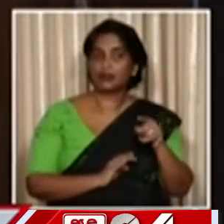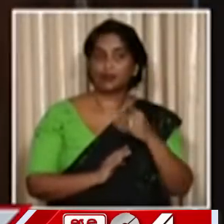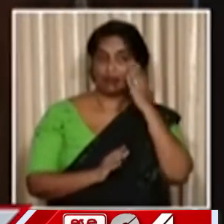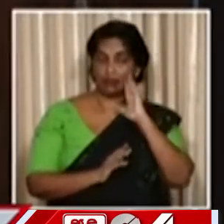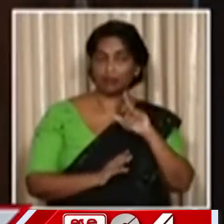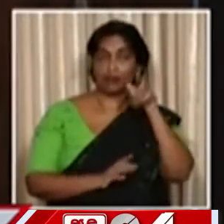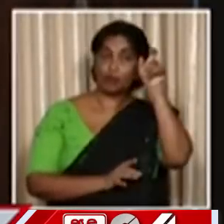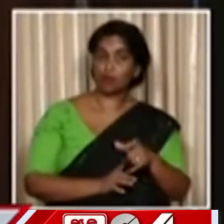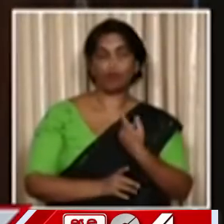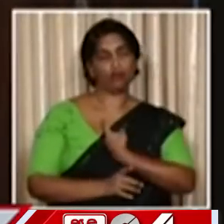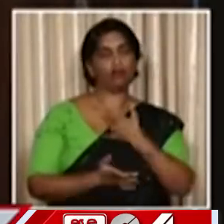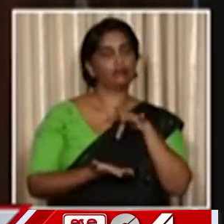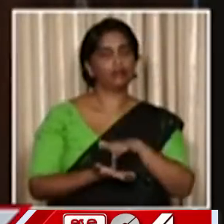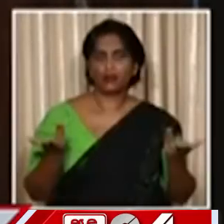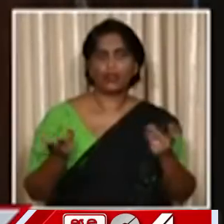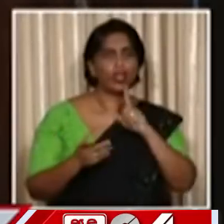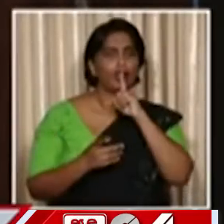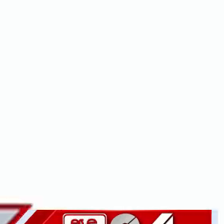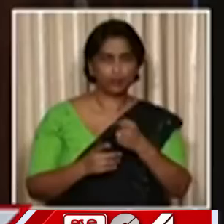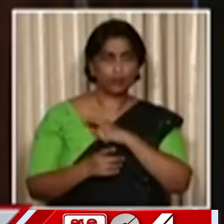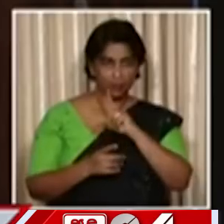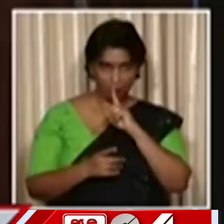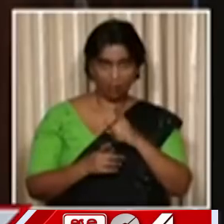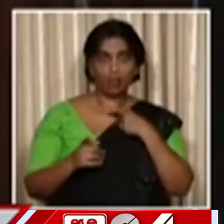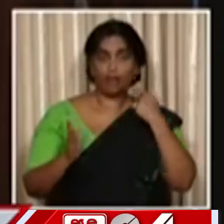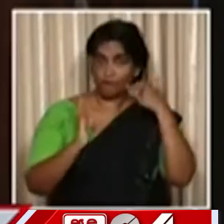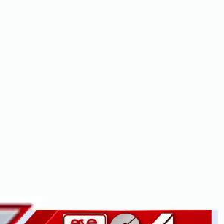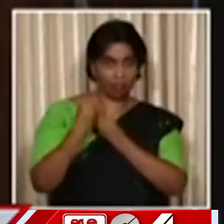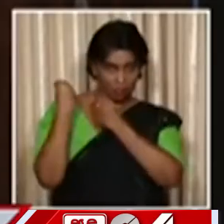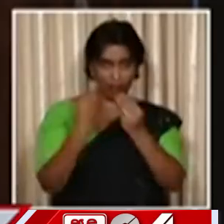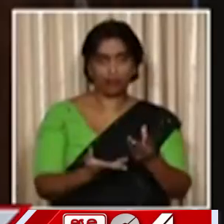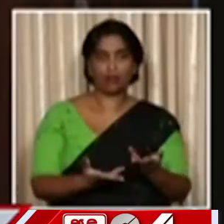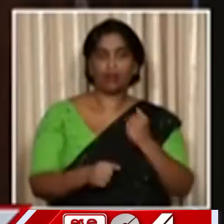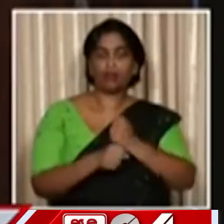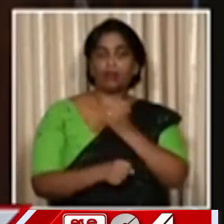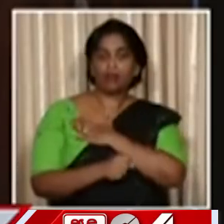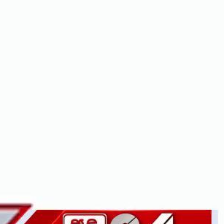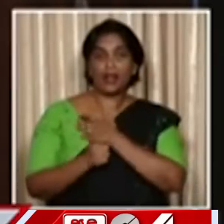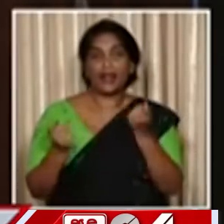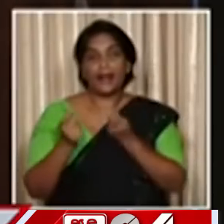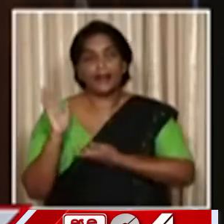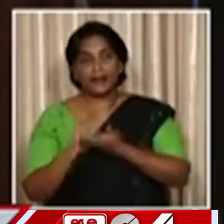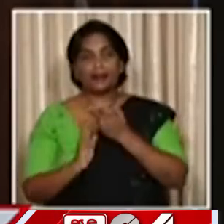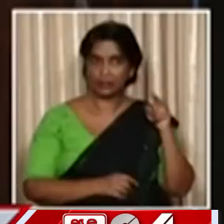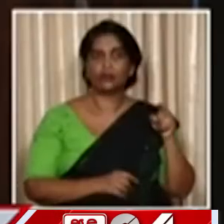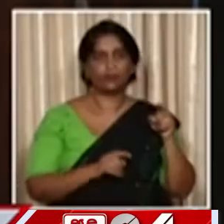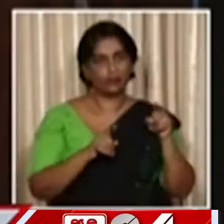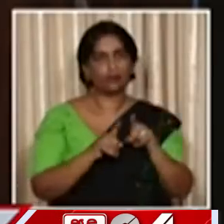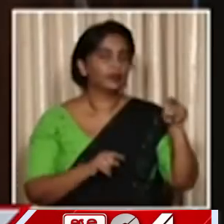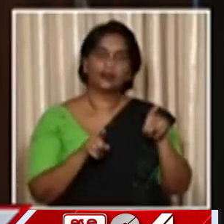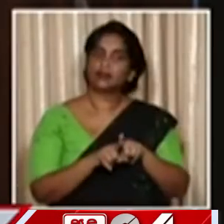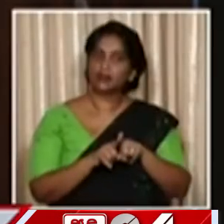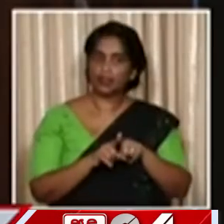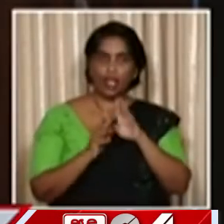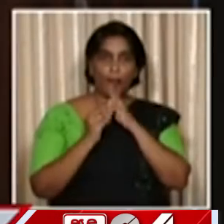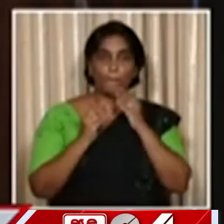ස්වාධීන පුද්ගලයෝ එතුමා මොන ස්වාධීනද? මොකද එතුමා තරඟ විභාග ලියලා ආවද? ගෝඨාභයසයට කඩේ ගිහිල්ලා තනතුර ගත්තේ? එතුමා ඊයේ